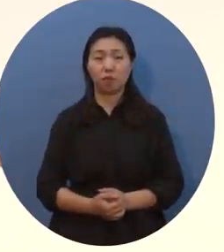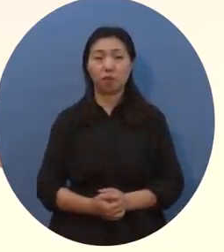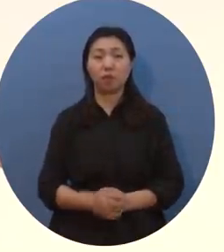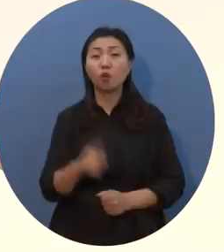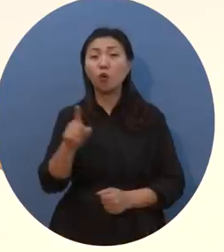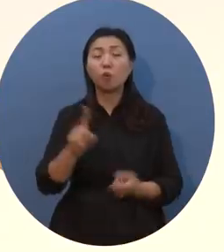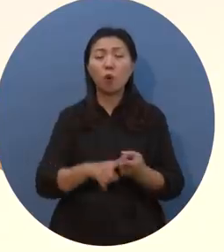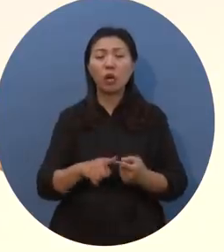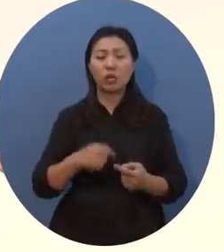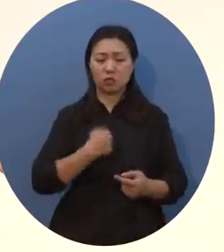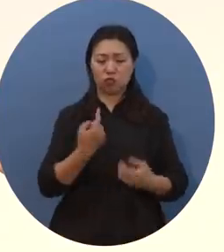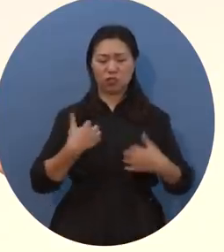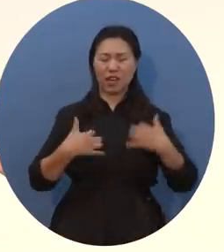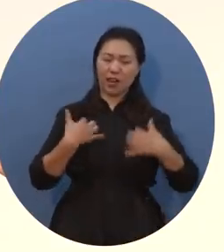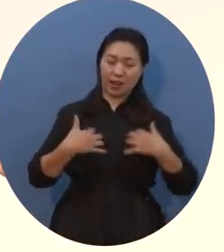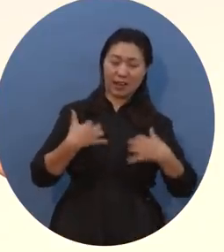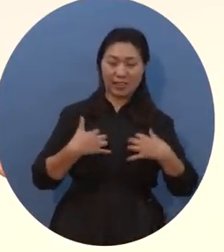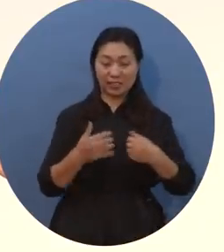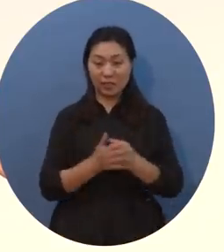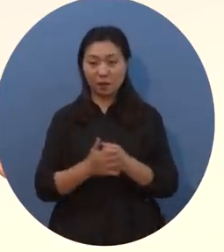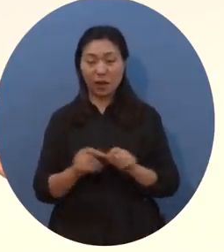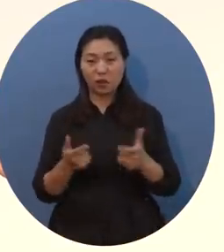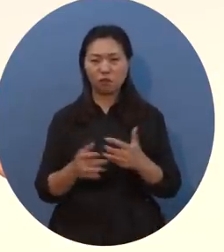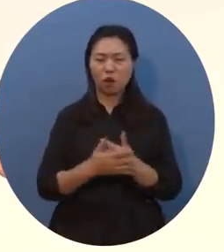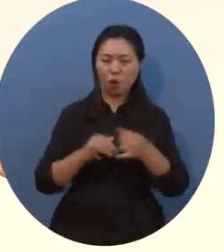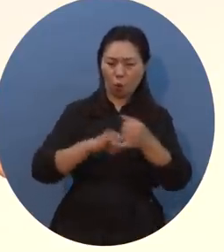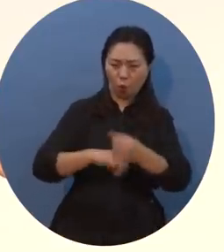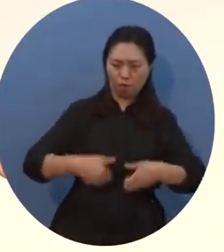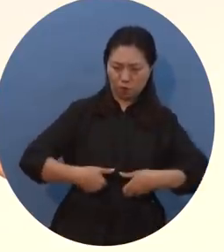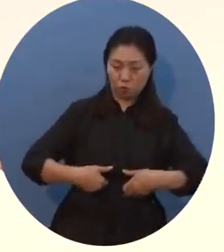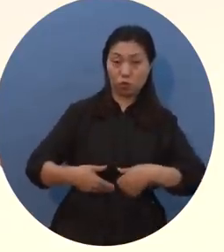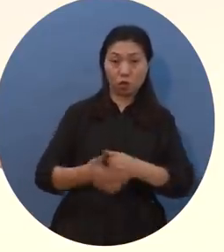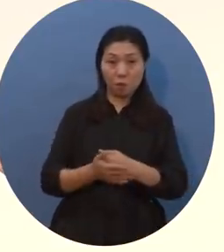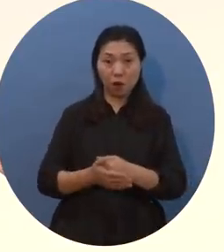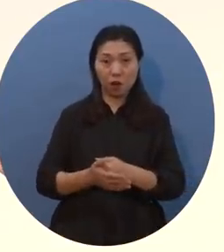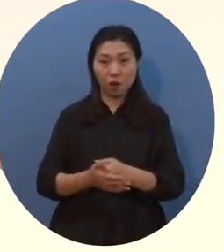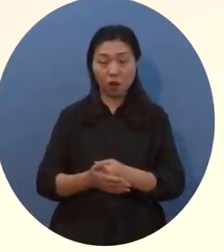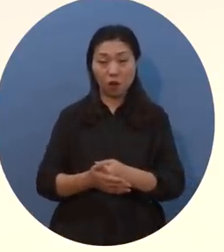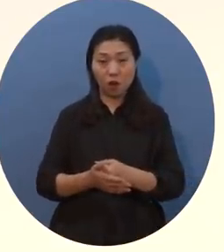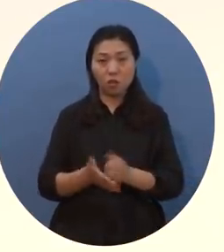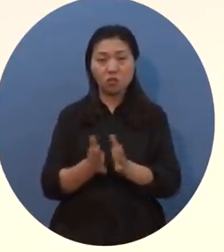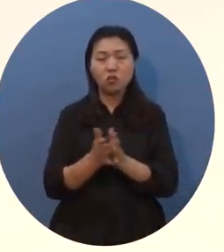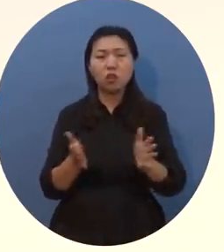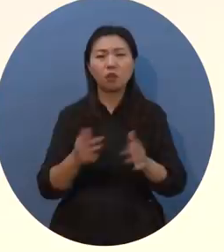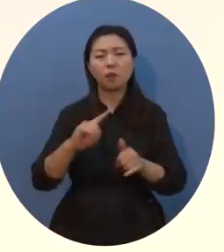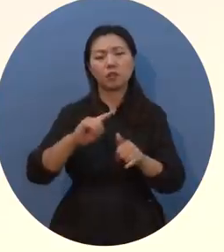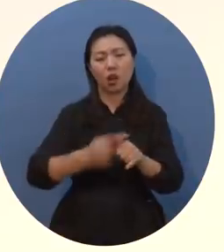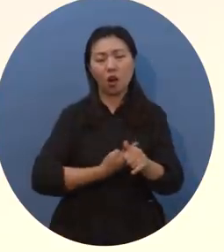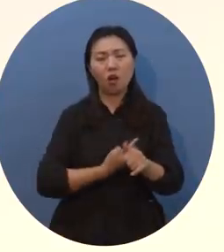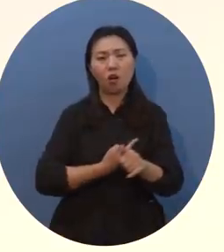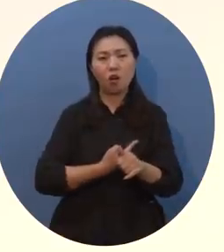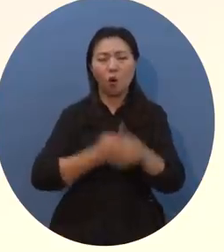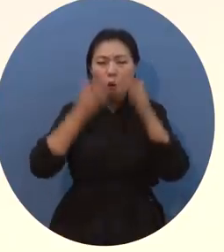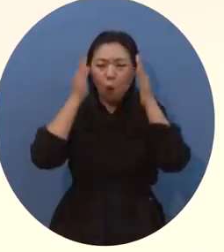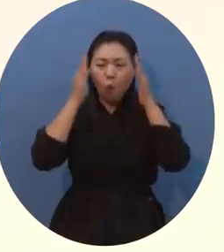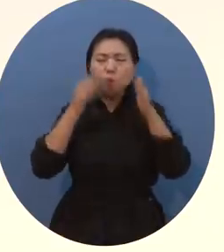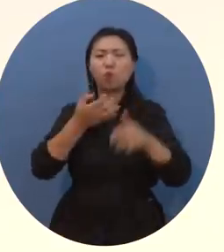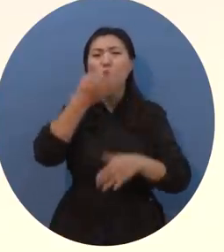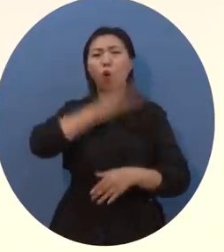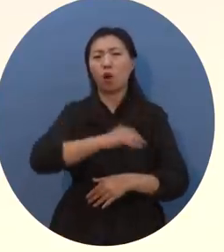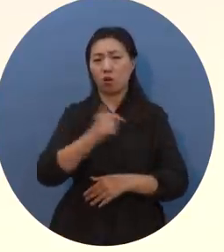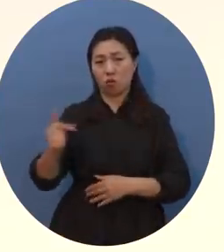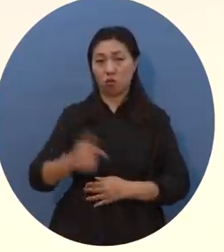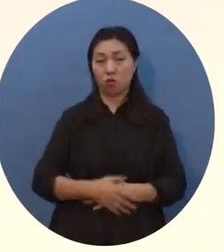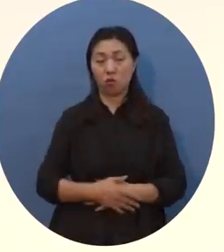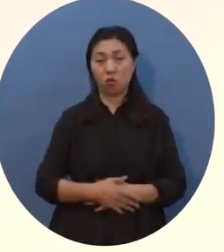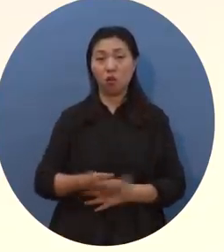그런 거는 자기가 재밌어서 하거나 자기가 꼭 필요해서 하기 때문에 자연적 학습 효과가 날 수밖에 없지